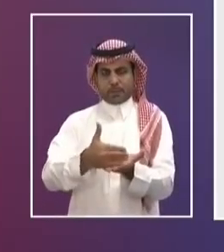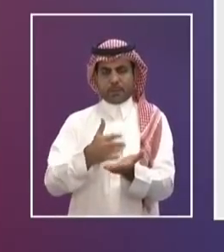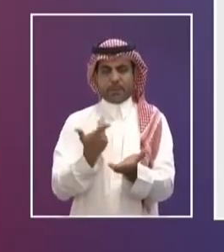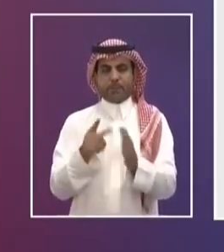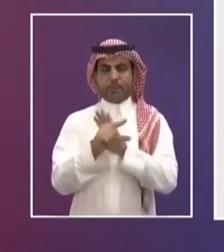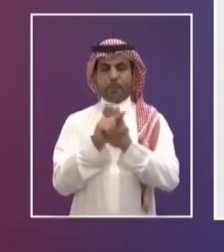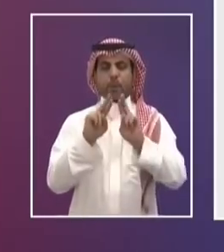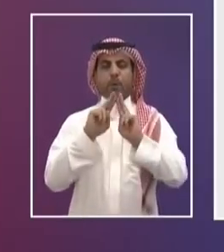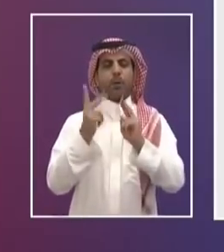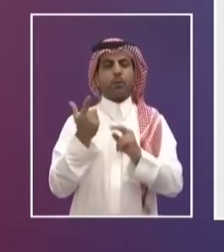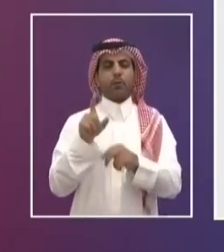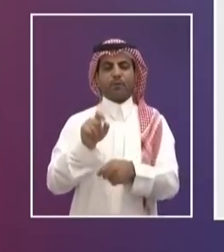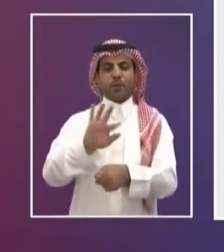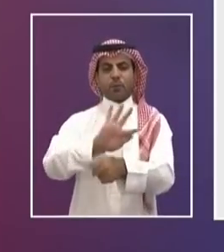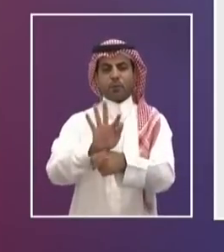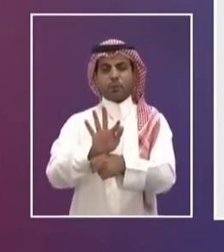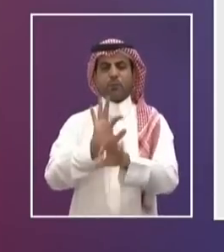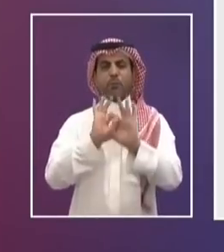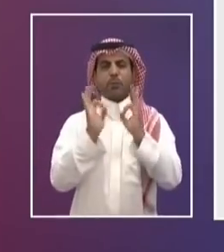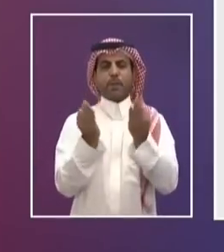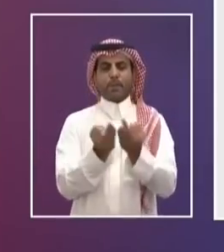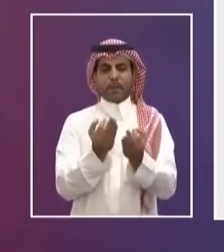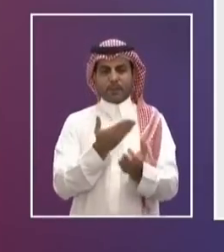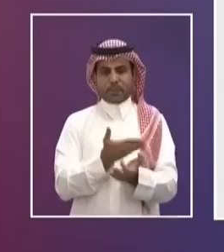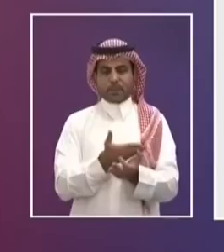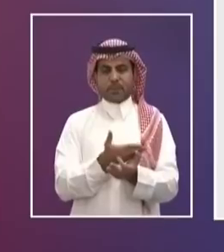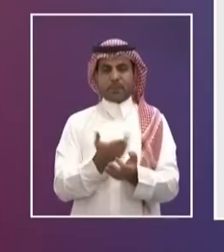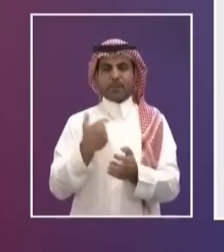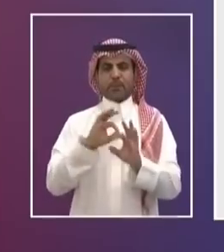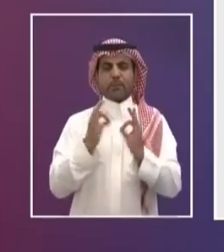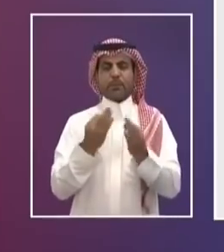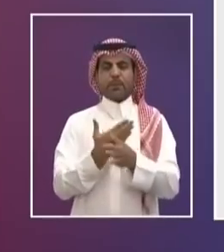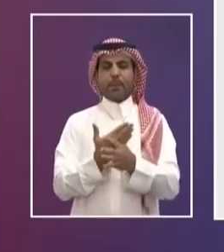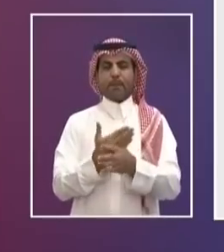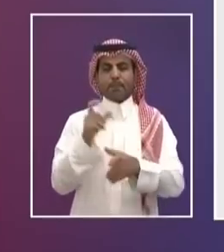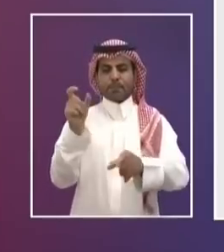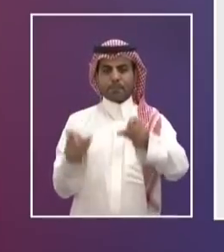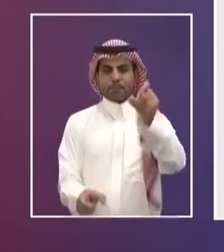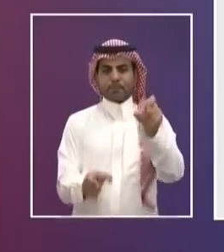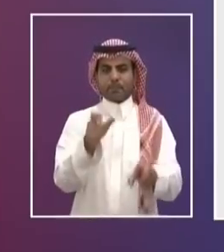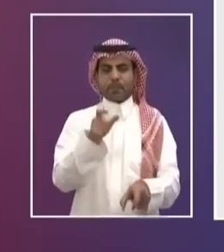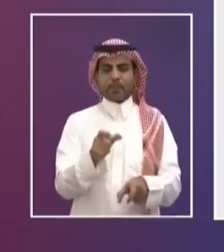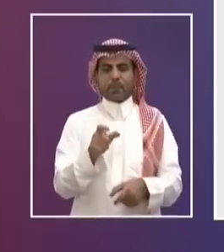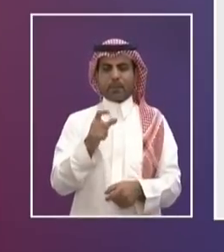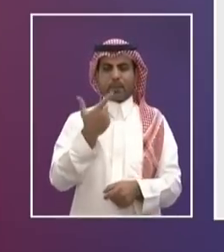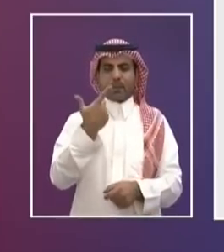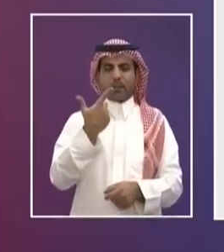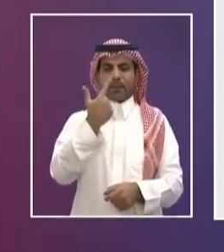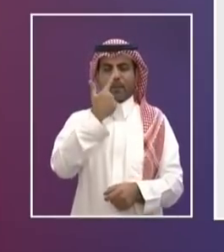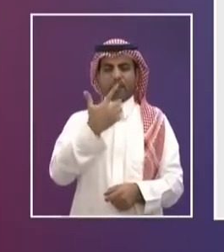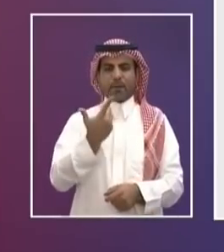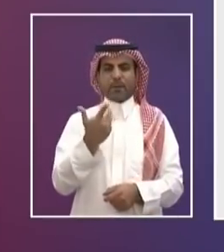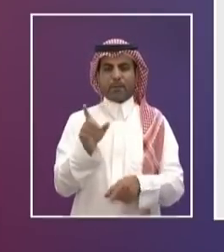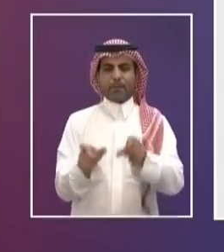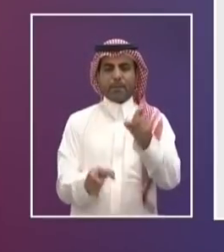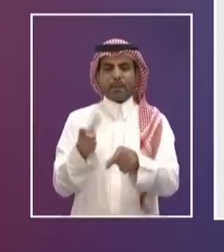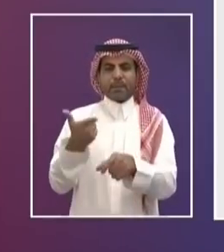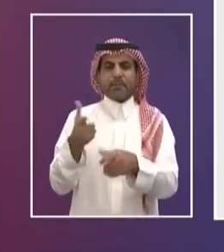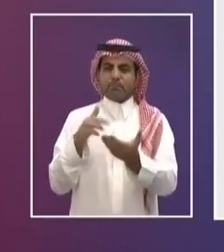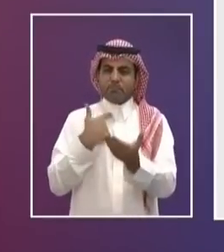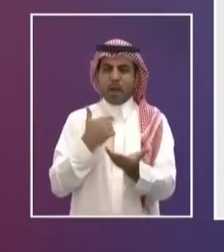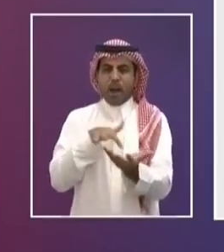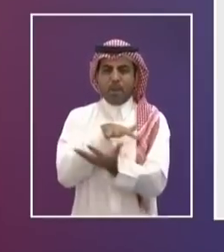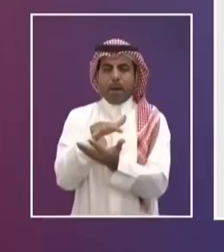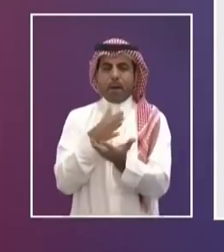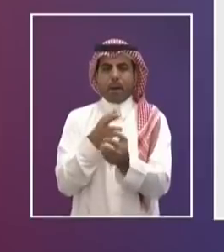عن كورونا مع المجتمع وردات فعل المجتمع من النواحي النفسية، قنوات التواصل التي يمكنكم